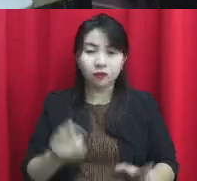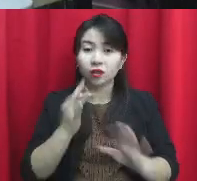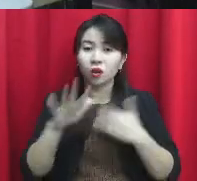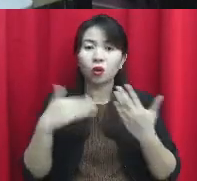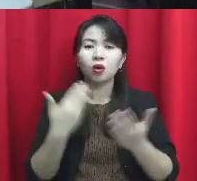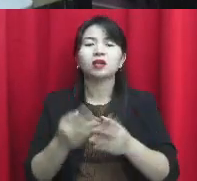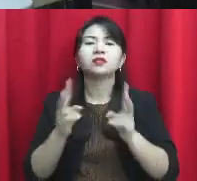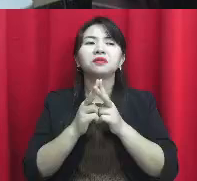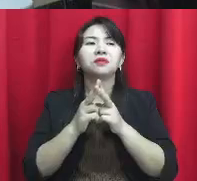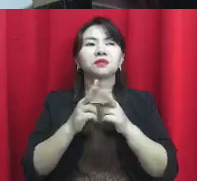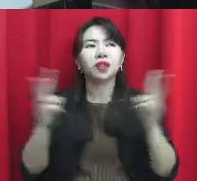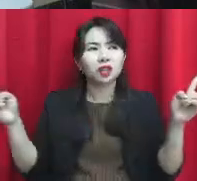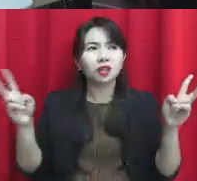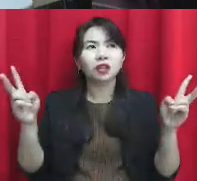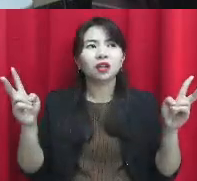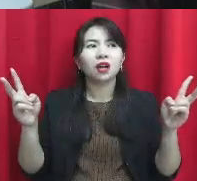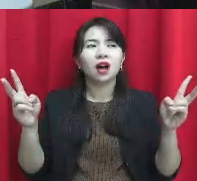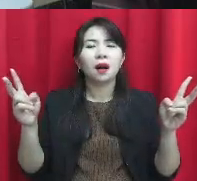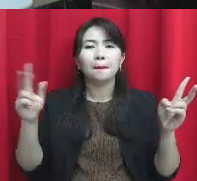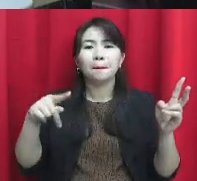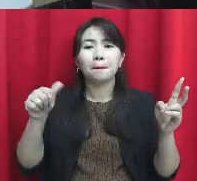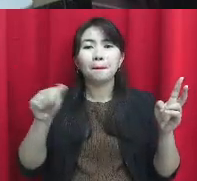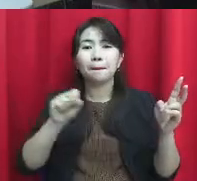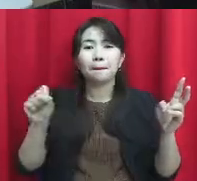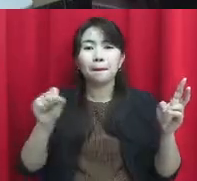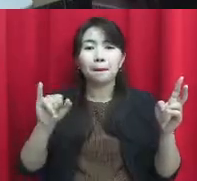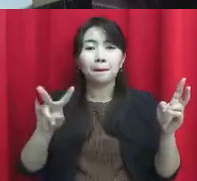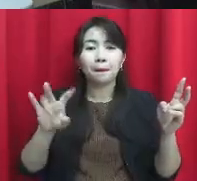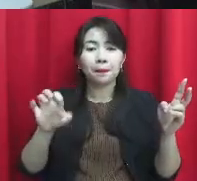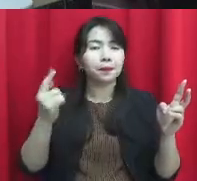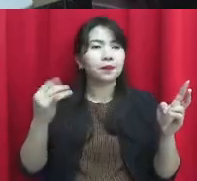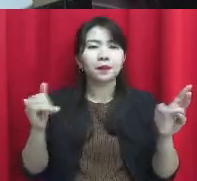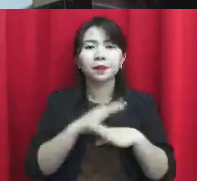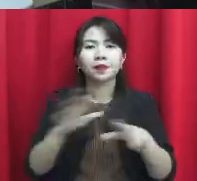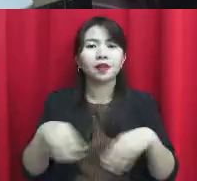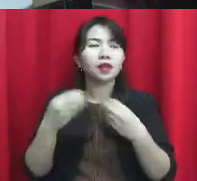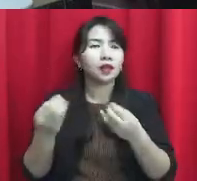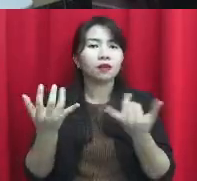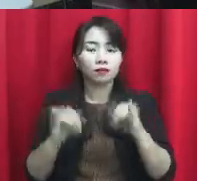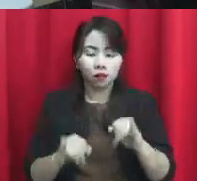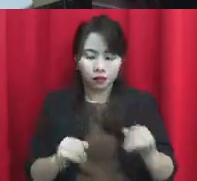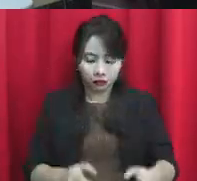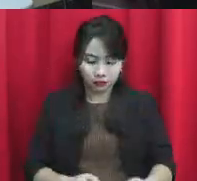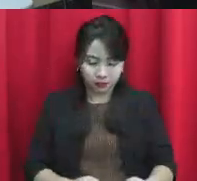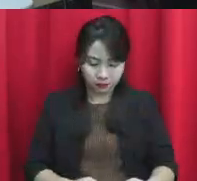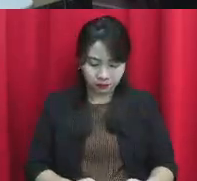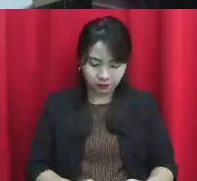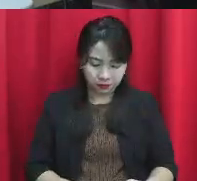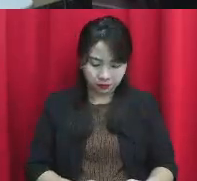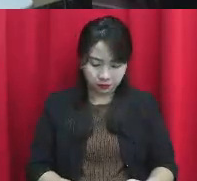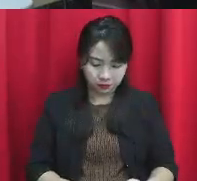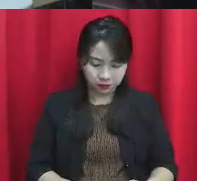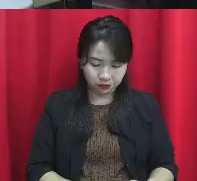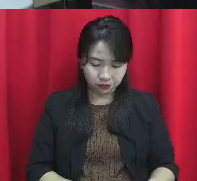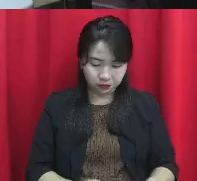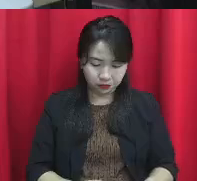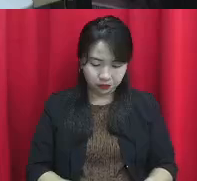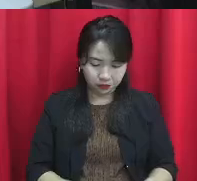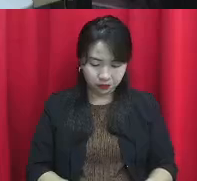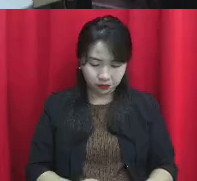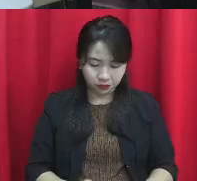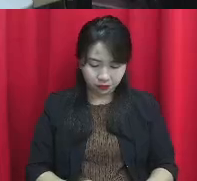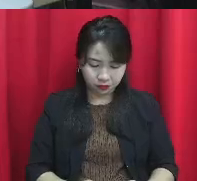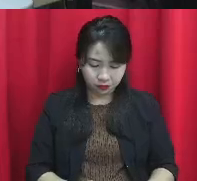too passive about it na syempre Pag Sunday kailangan sumama ka sa magulang mo kailangan Magsimba ka pero nung napunta po sila ng